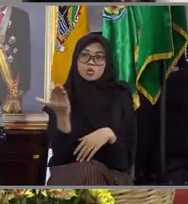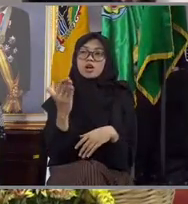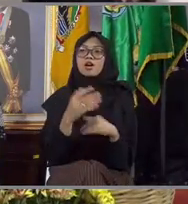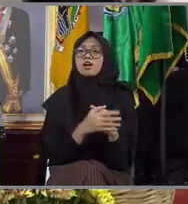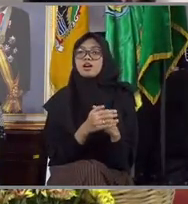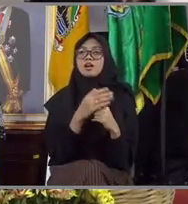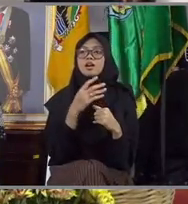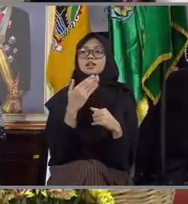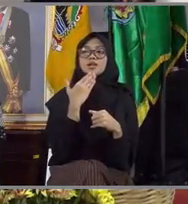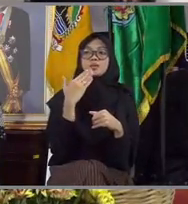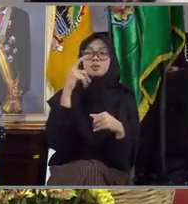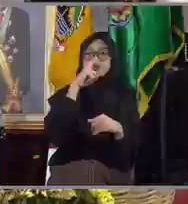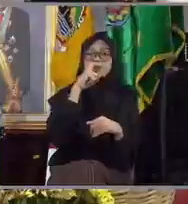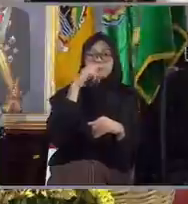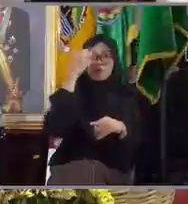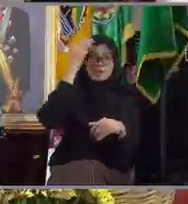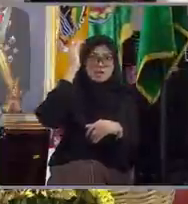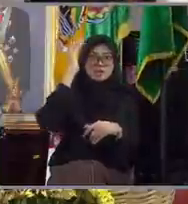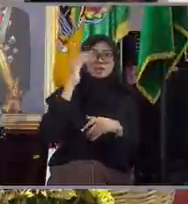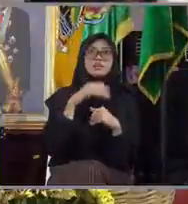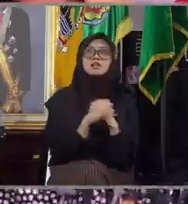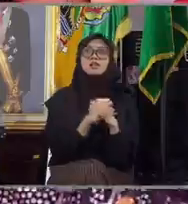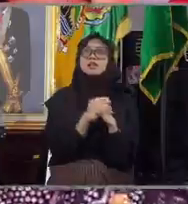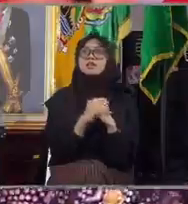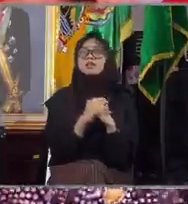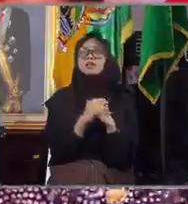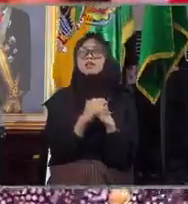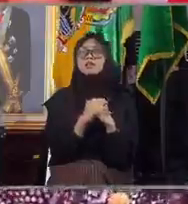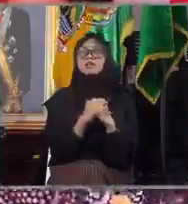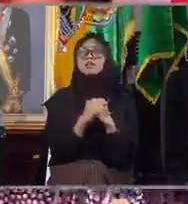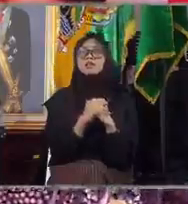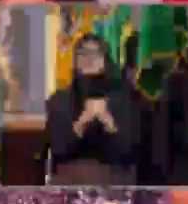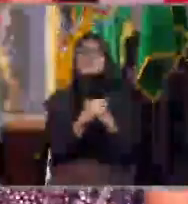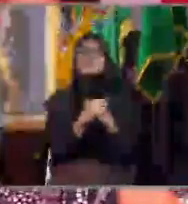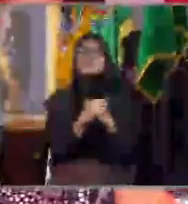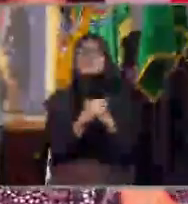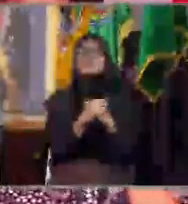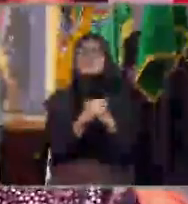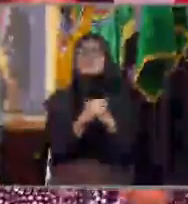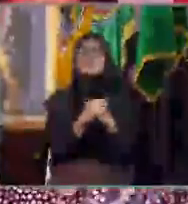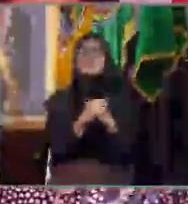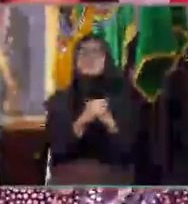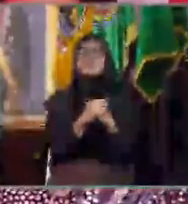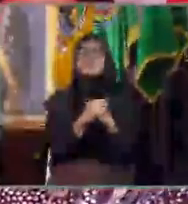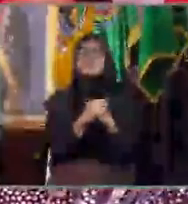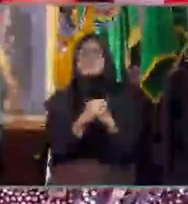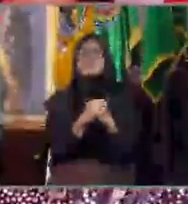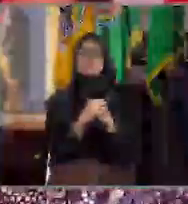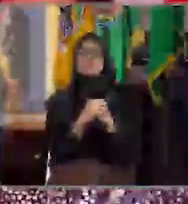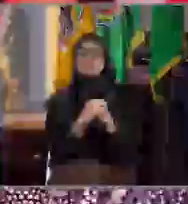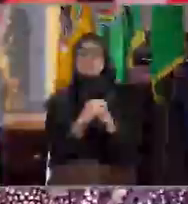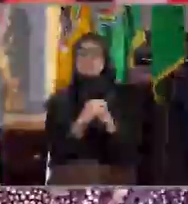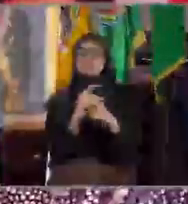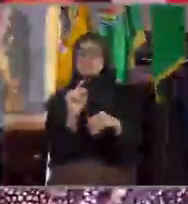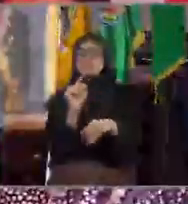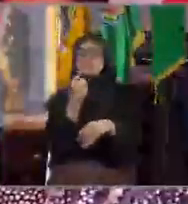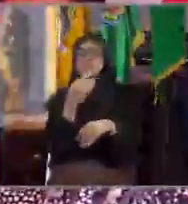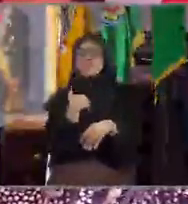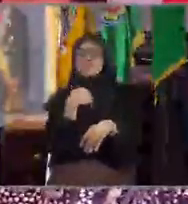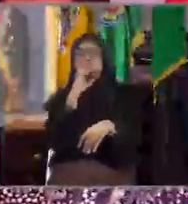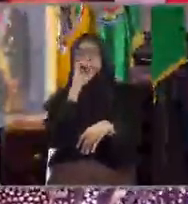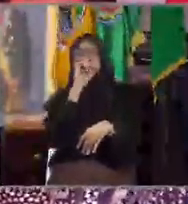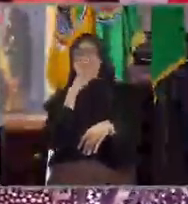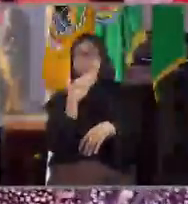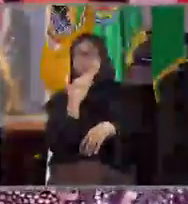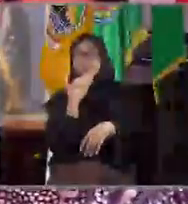sudah mati Bapak Gubernur Bapak Ganjar pranowo Bapak Ibu para hadirin yang semuanya akan hai pertama kami